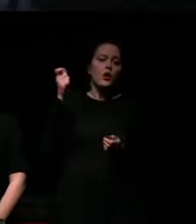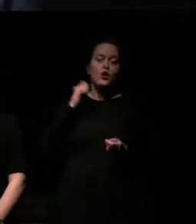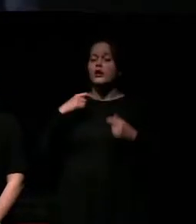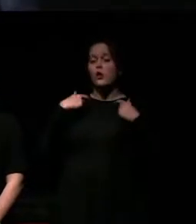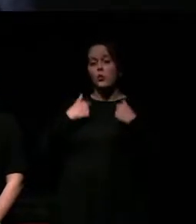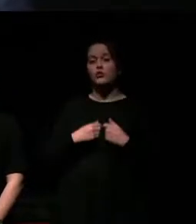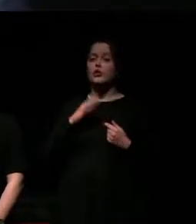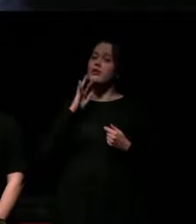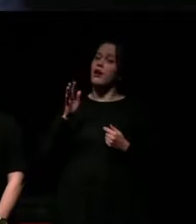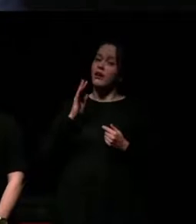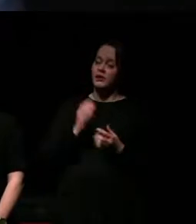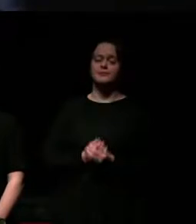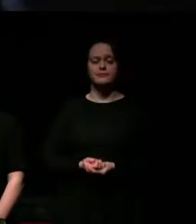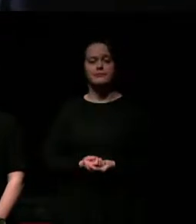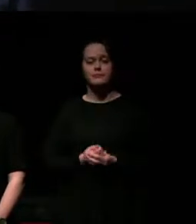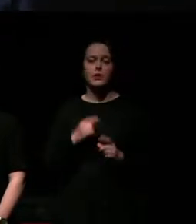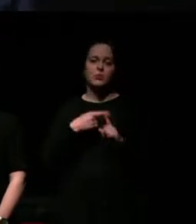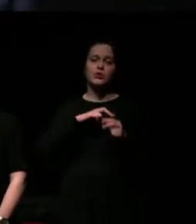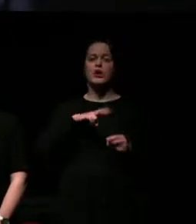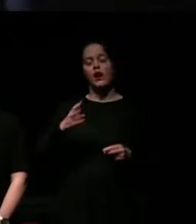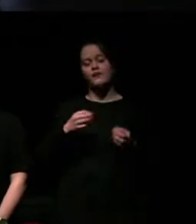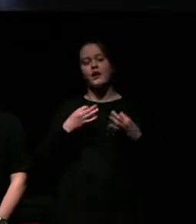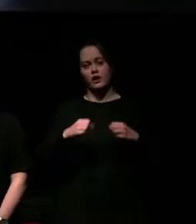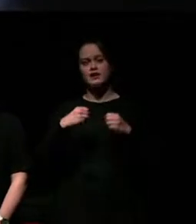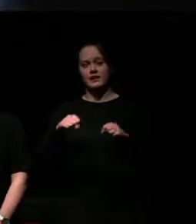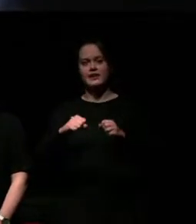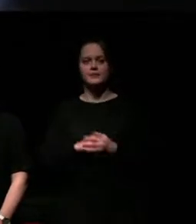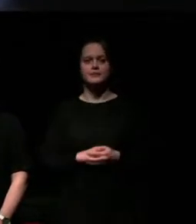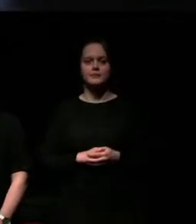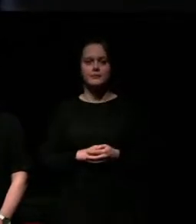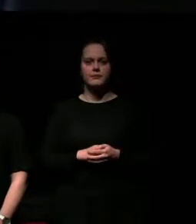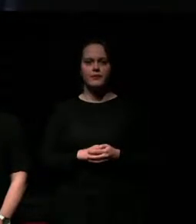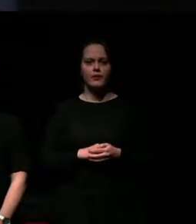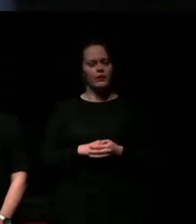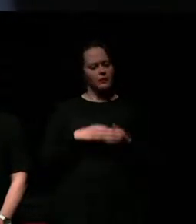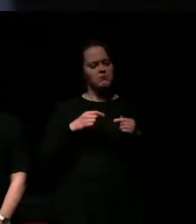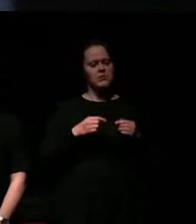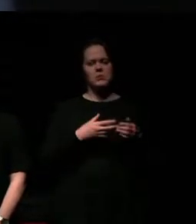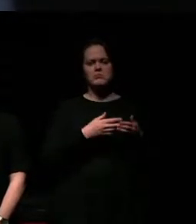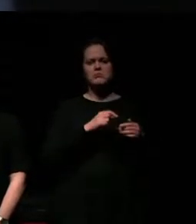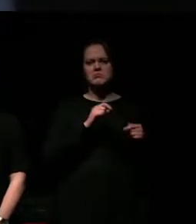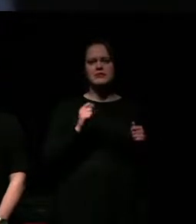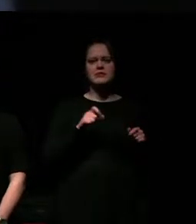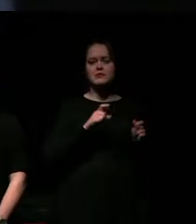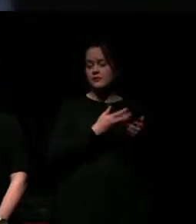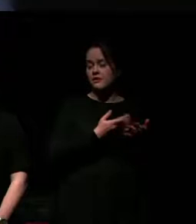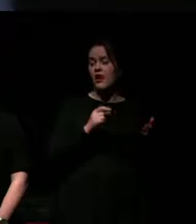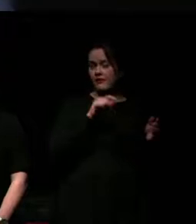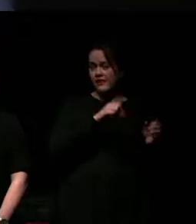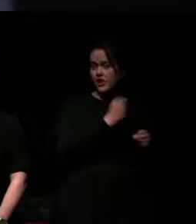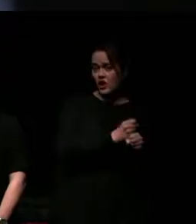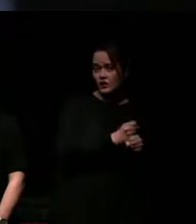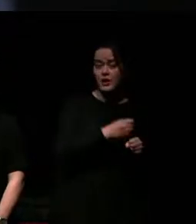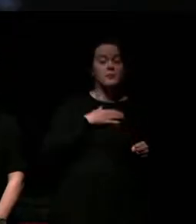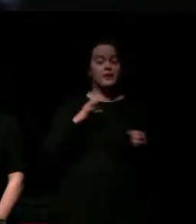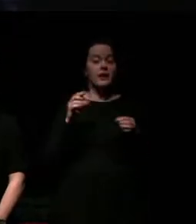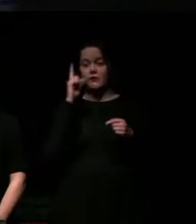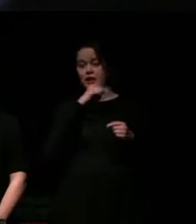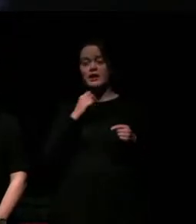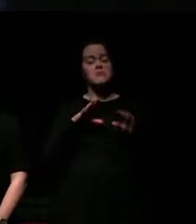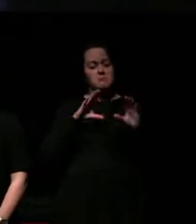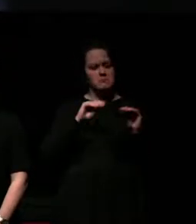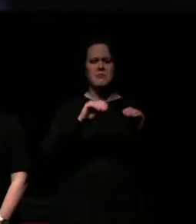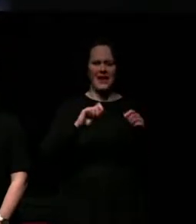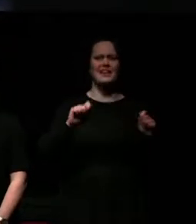der. Faktisk så foreldrene mine egentlig på en måte blitt bedre I å feire 6. februar enn de blitt å feire 17. mai I det siste. Så for å gi et